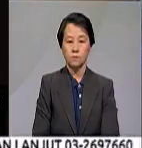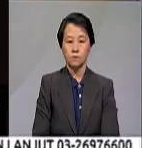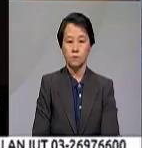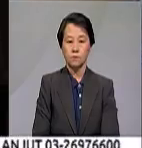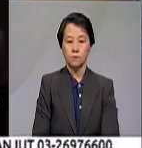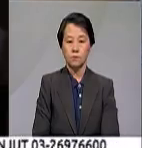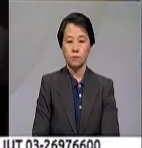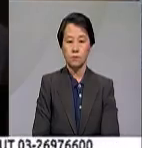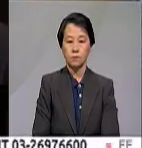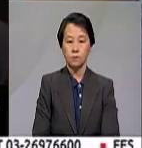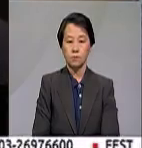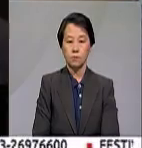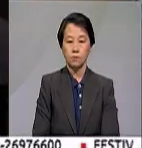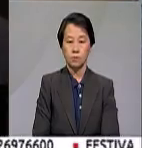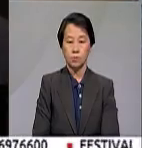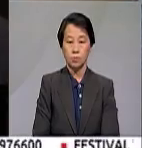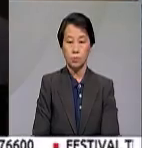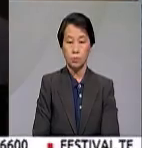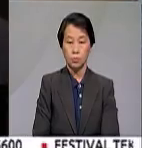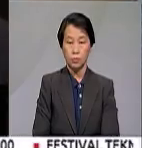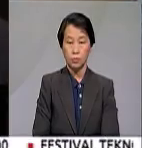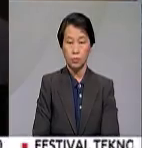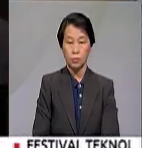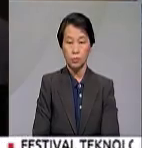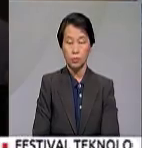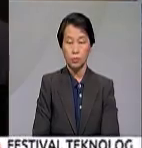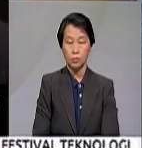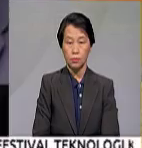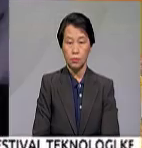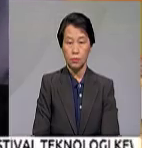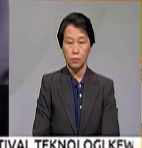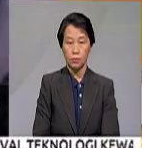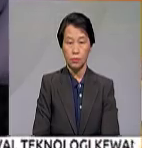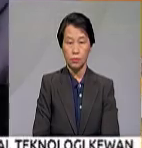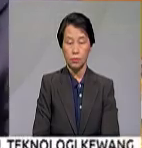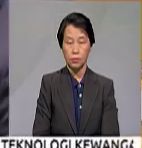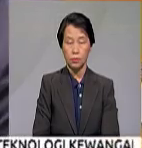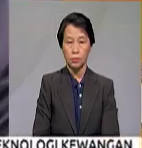ichki siyosat sohasida, iqtisodiyot sohasida va biz